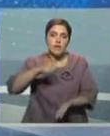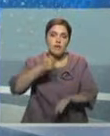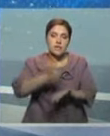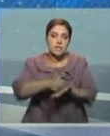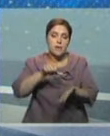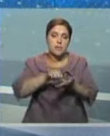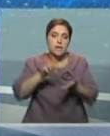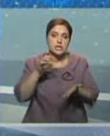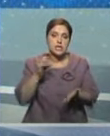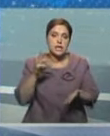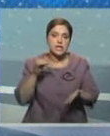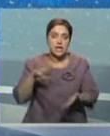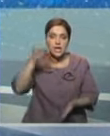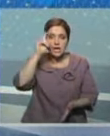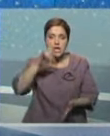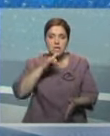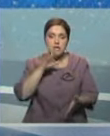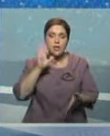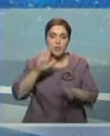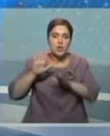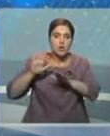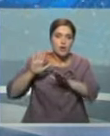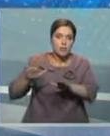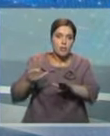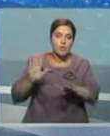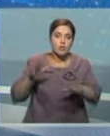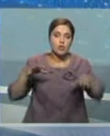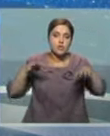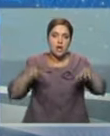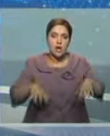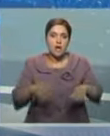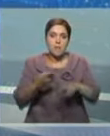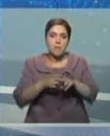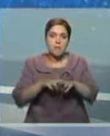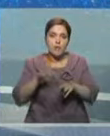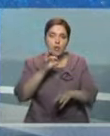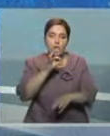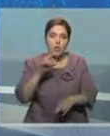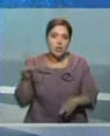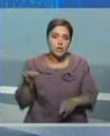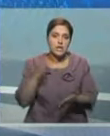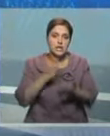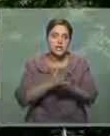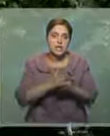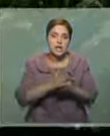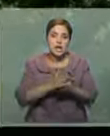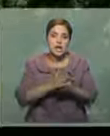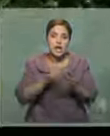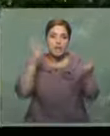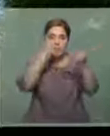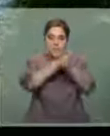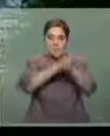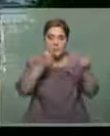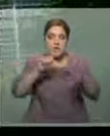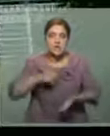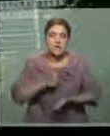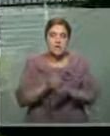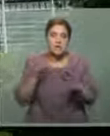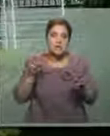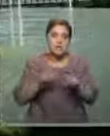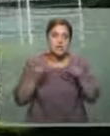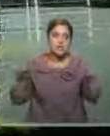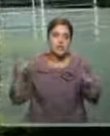место вице-председателя этого главного совещательного директивного и представительного органа Организации Объединенных Наций. По информации ТАСС, одной из главных тем, открывающейся